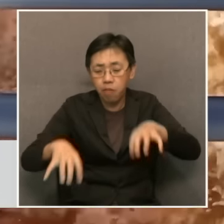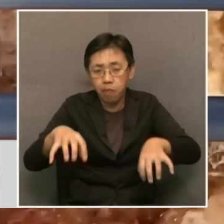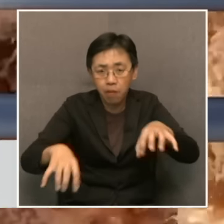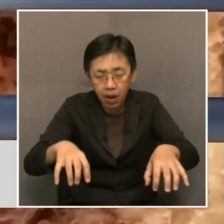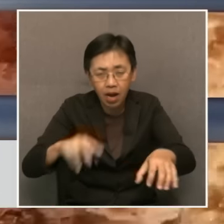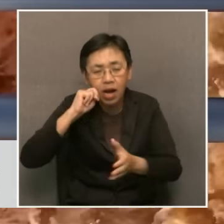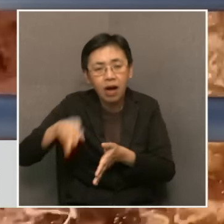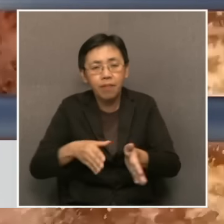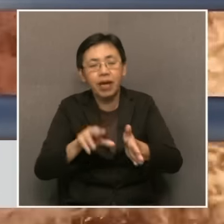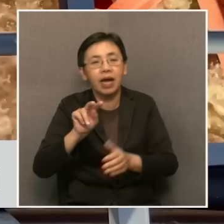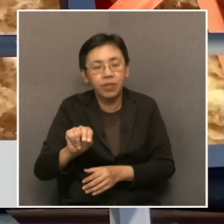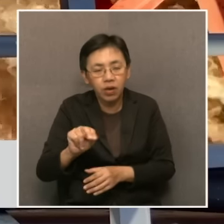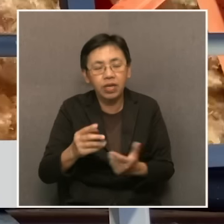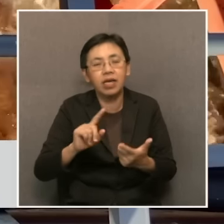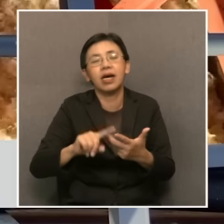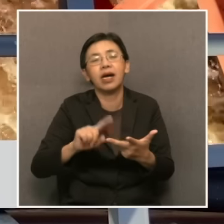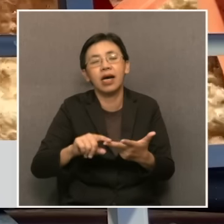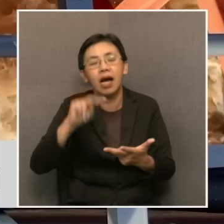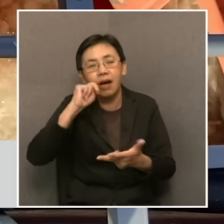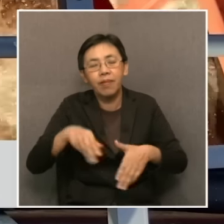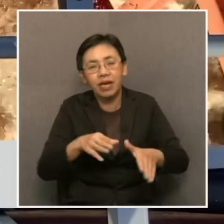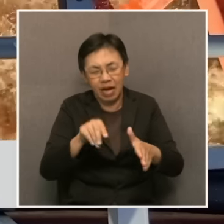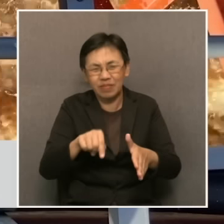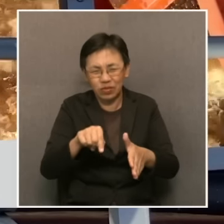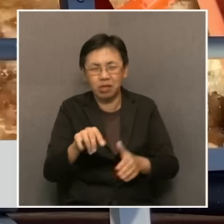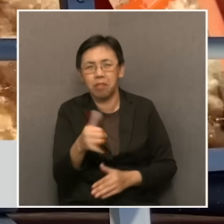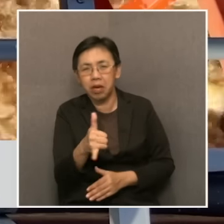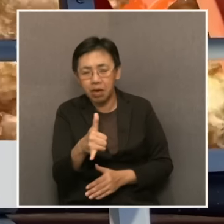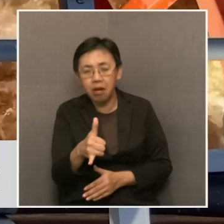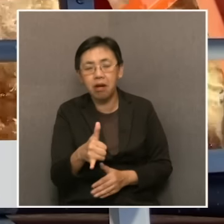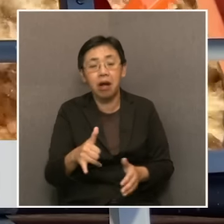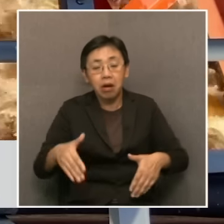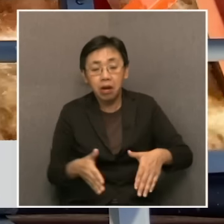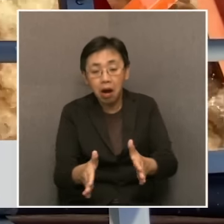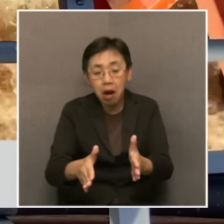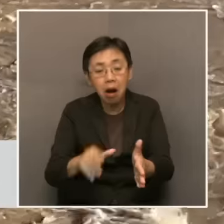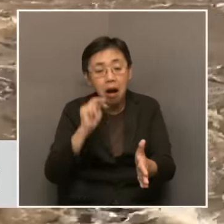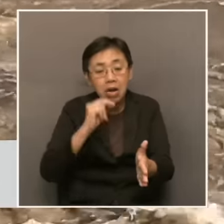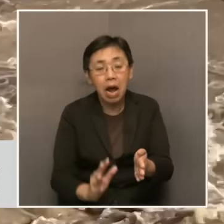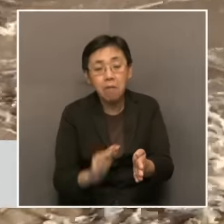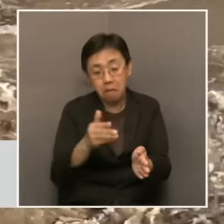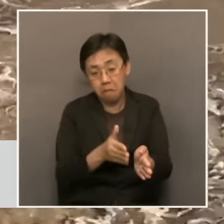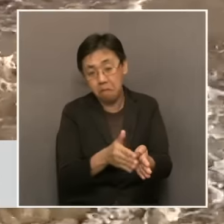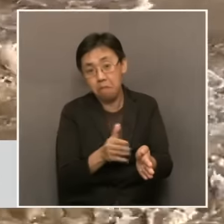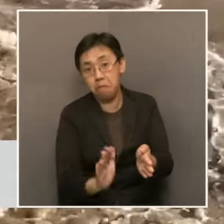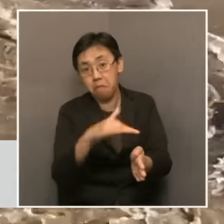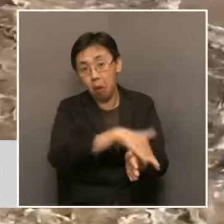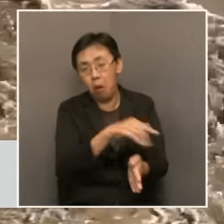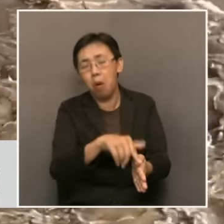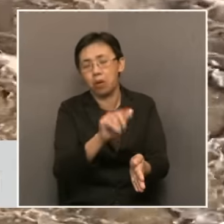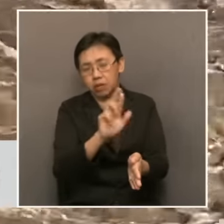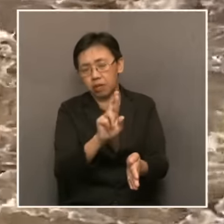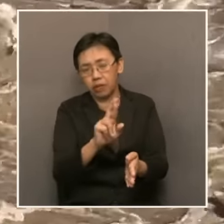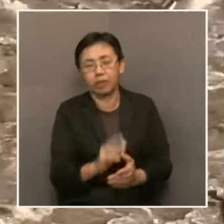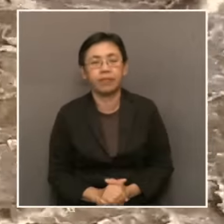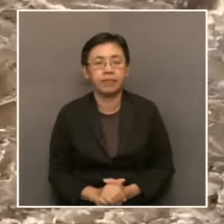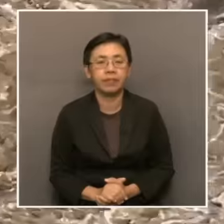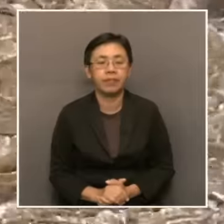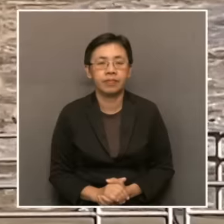น้อยและพื้นที่เสี่ยงบริเวณพื้นที่ลุ่มต่ำนอกคันกั้นน้ำต้องเฝ้าระวังระดับน้ำอย่างใกล้ชิดค่ะ